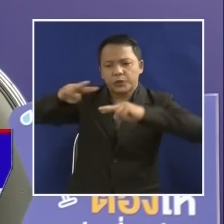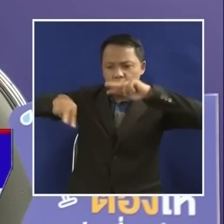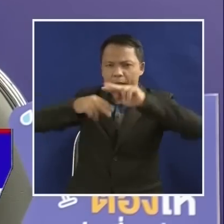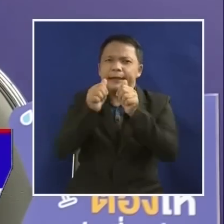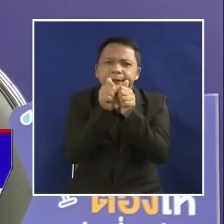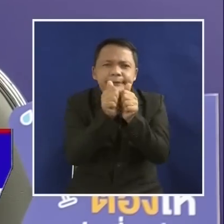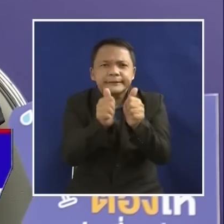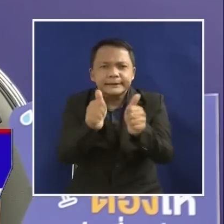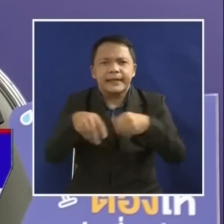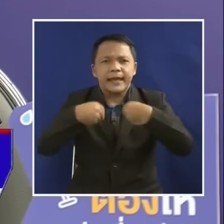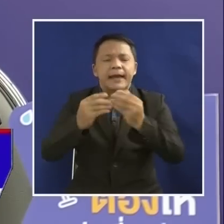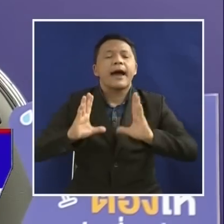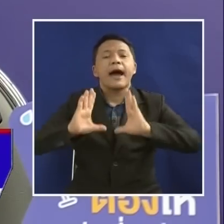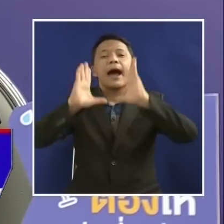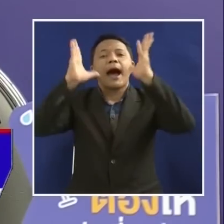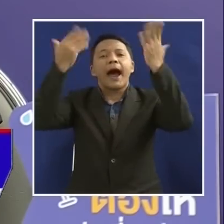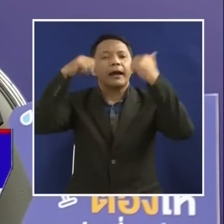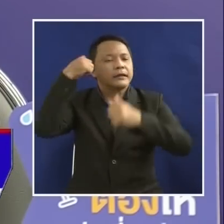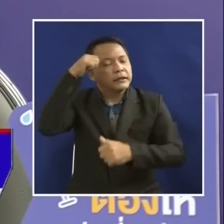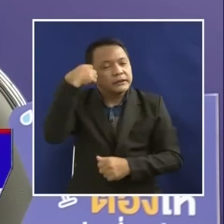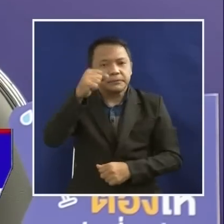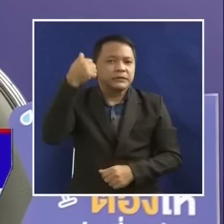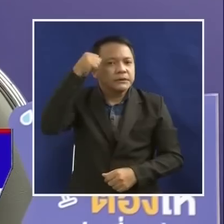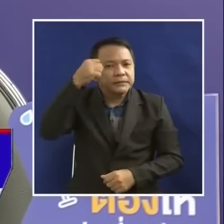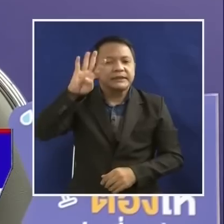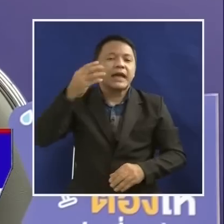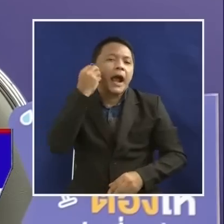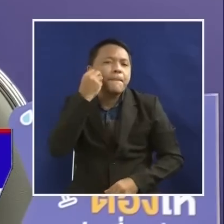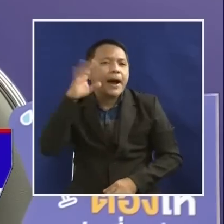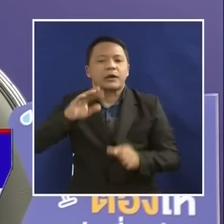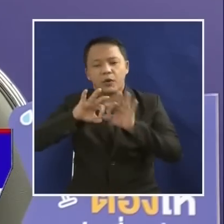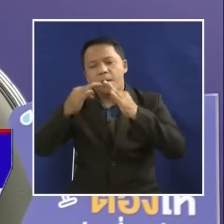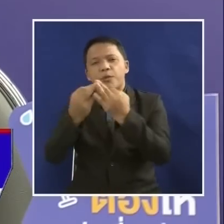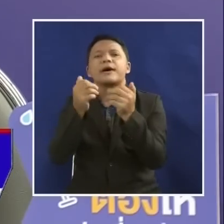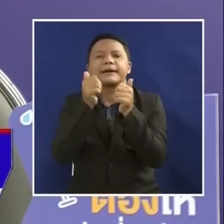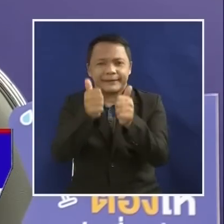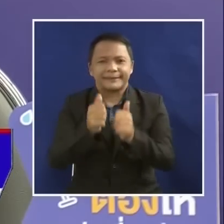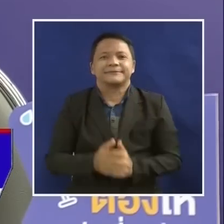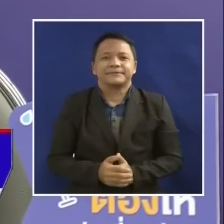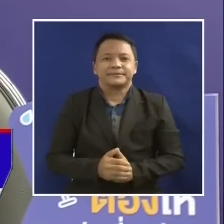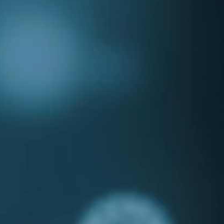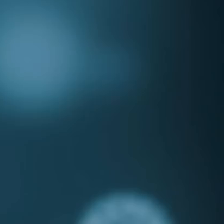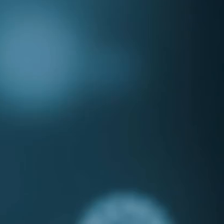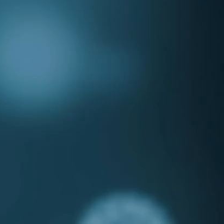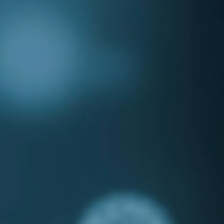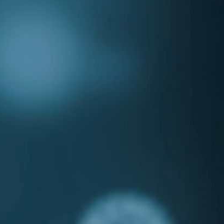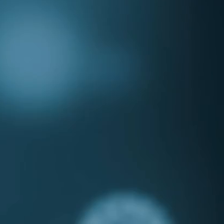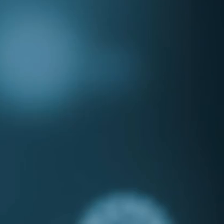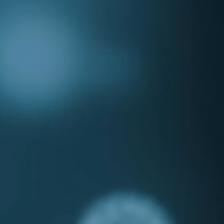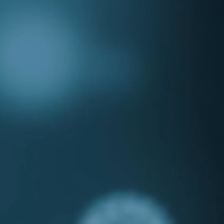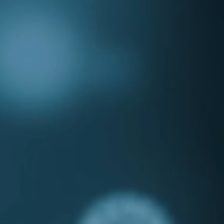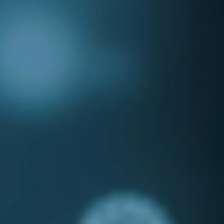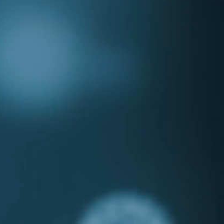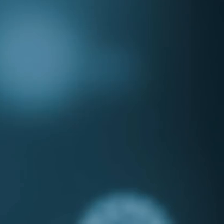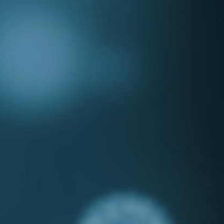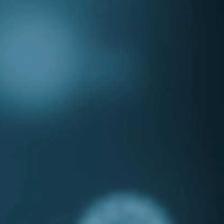ที่สุดนะครับให้ท่านได้หายภายใน10-14วันท่านก็ได้กลับไปหาครอบครัวแล้วครับ และเพื่อให้ท่านสบายใจขึ้นเนี่ย